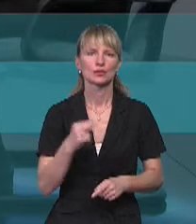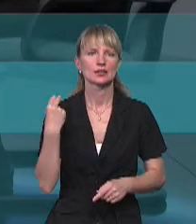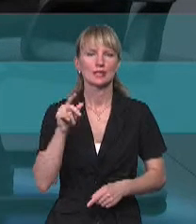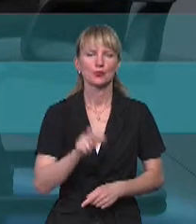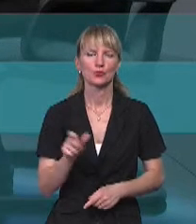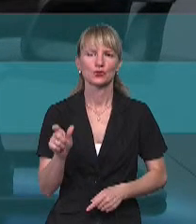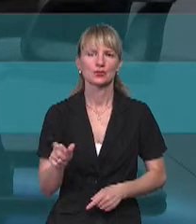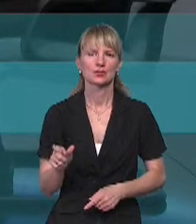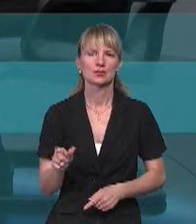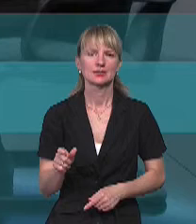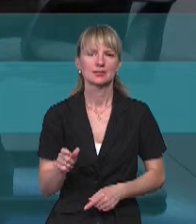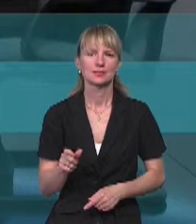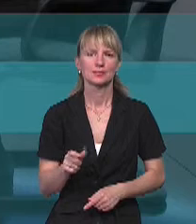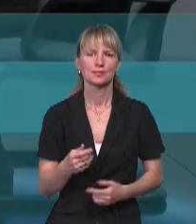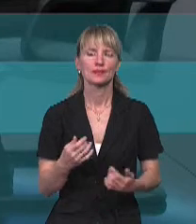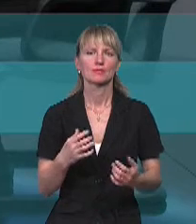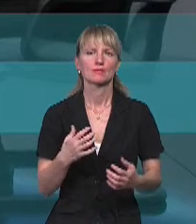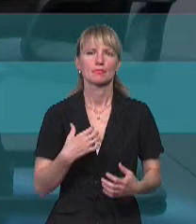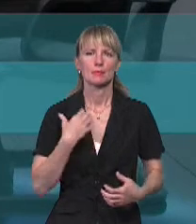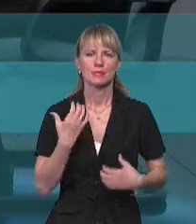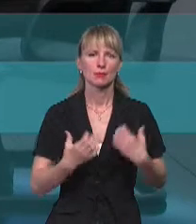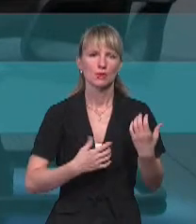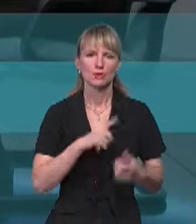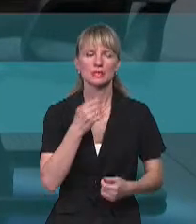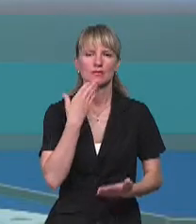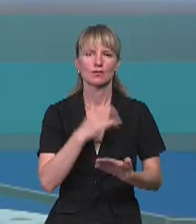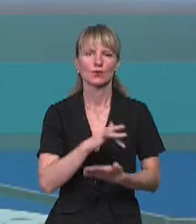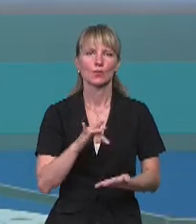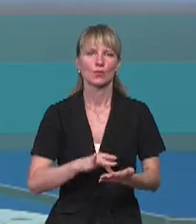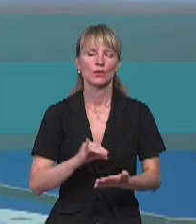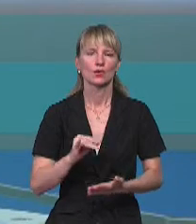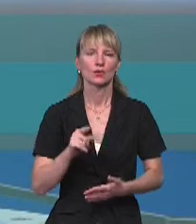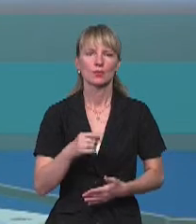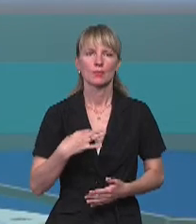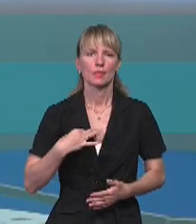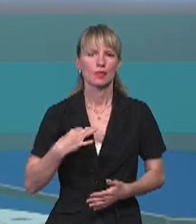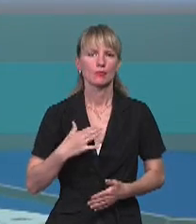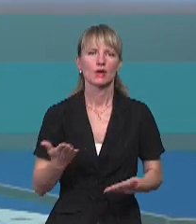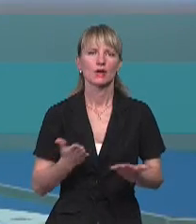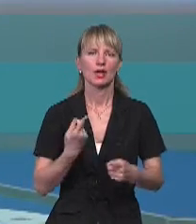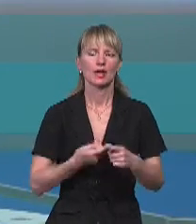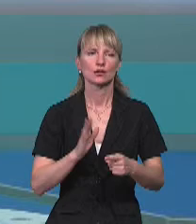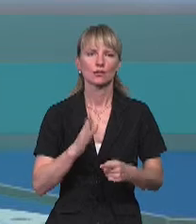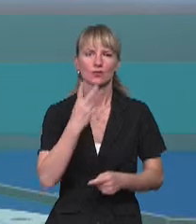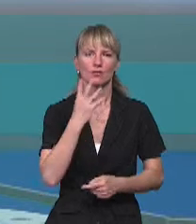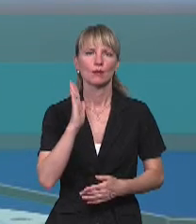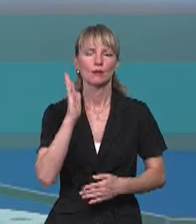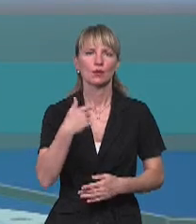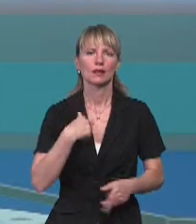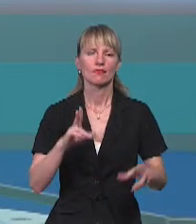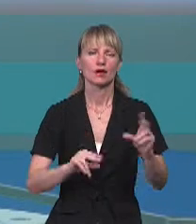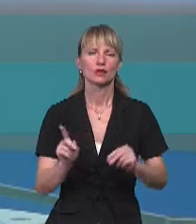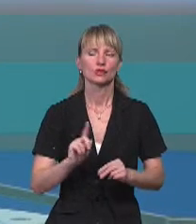принципі, піклуються за своє місто, і їм найбайдуже, як воно буде виглядати в майбутньому. Я вважаю,